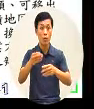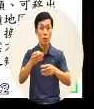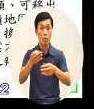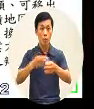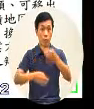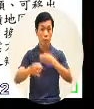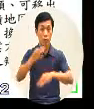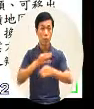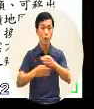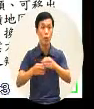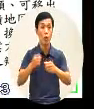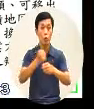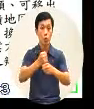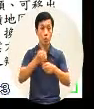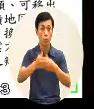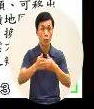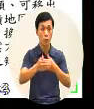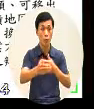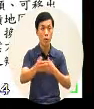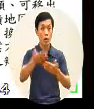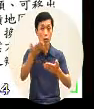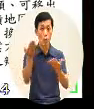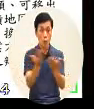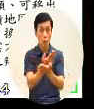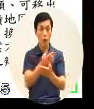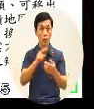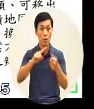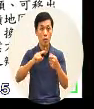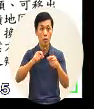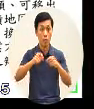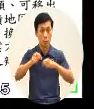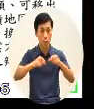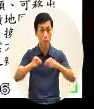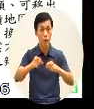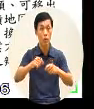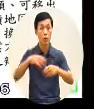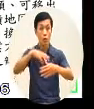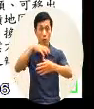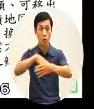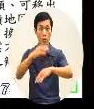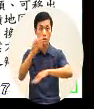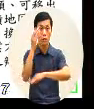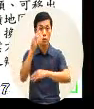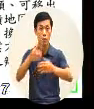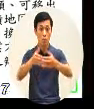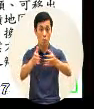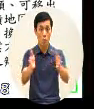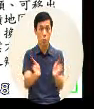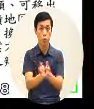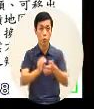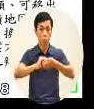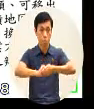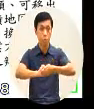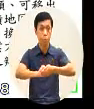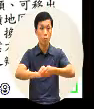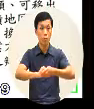式，都由我们的内政部定。这是下个月清